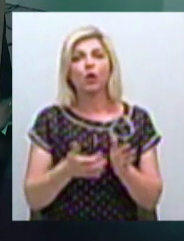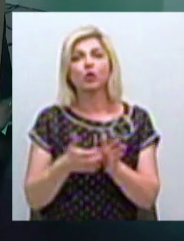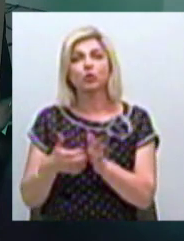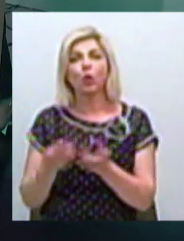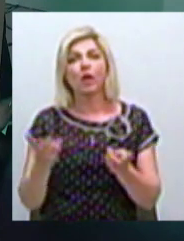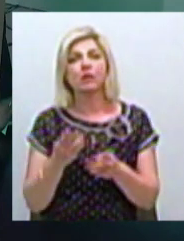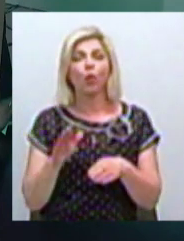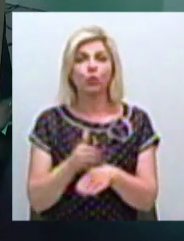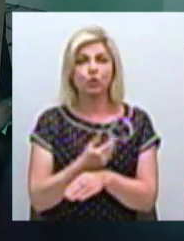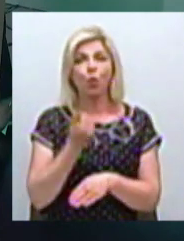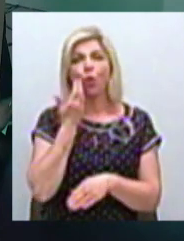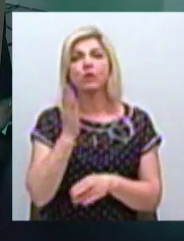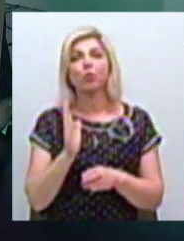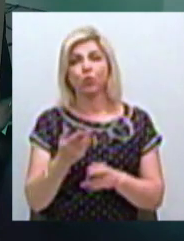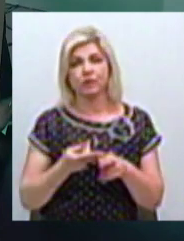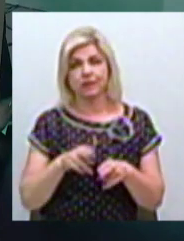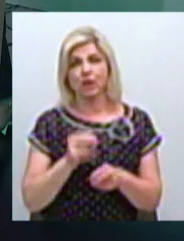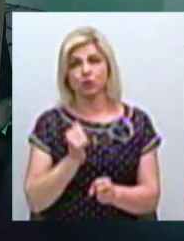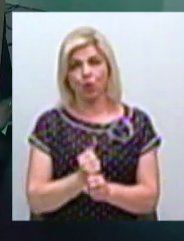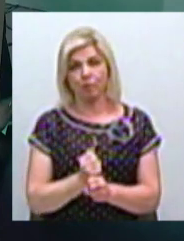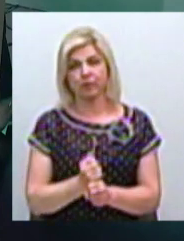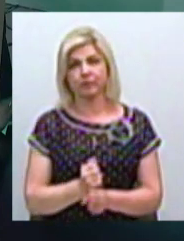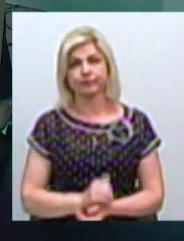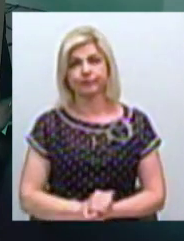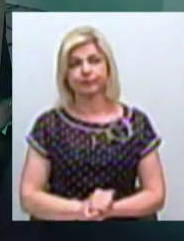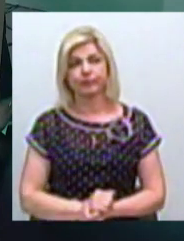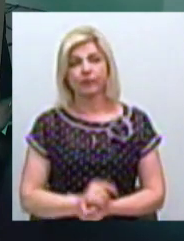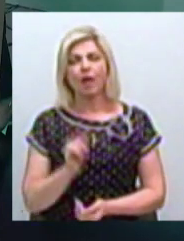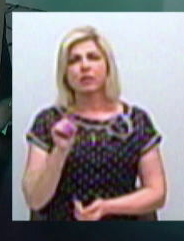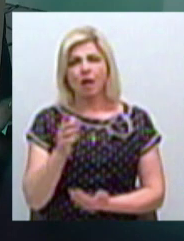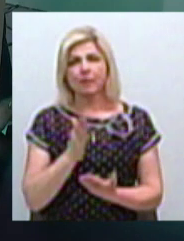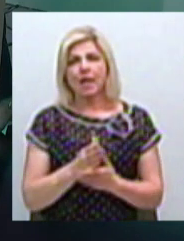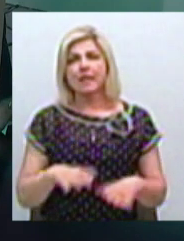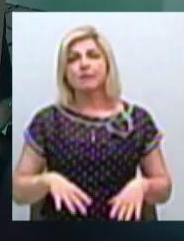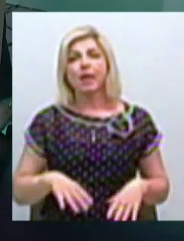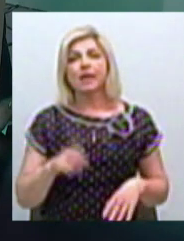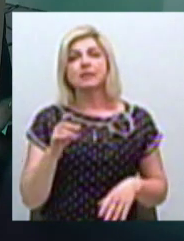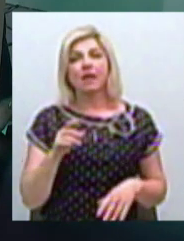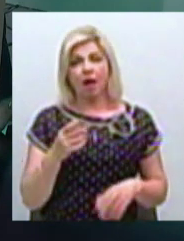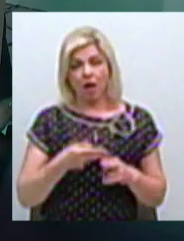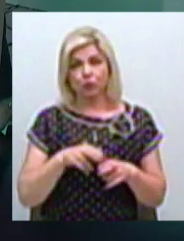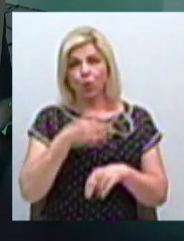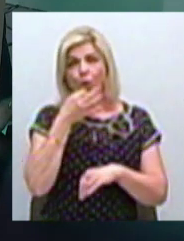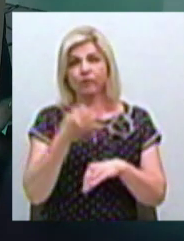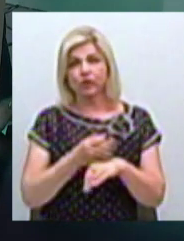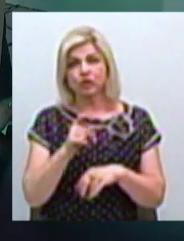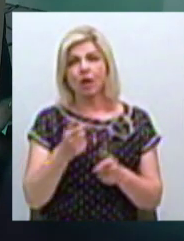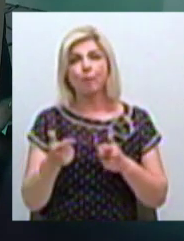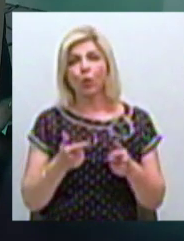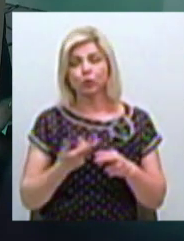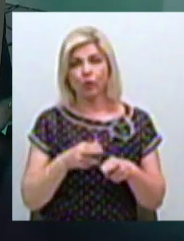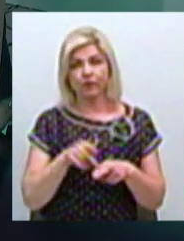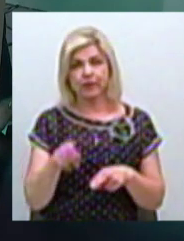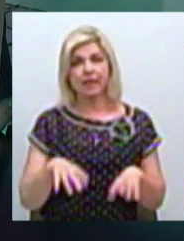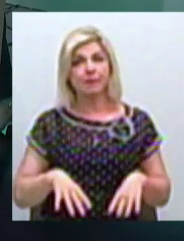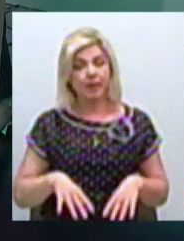усунути і коли це буде зроблено, якщо треба усунути недоліки? Там у нас є ціла інспекція, яка відповідає за підготовку цих баз,